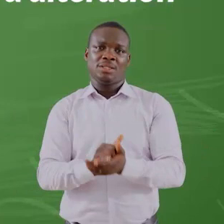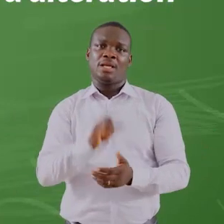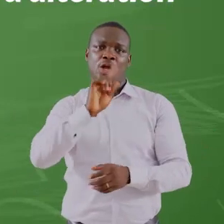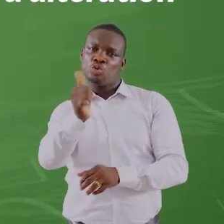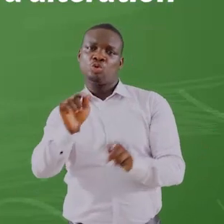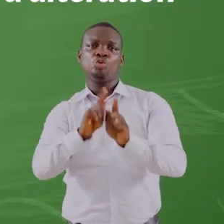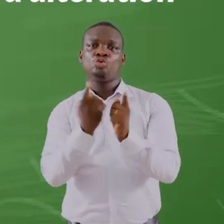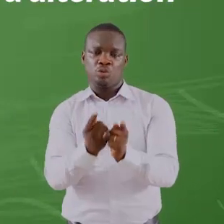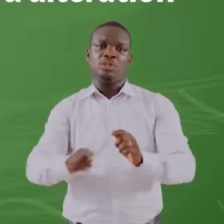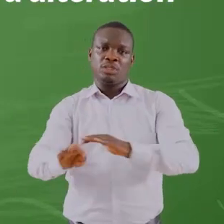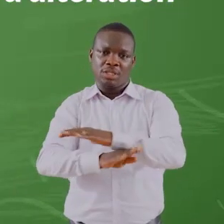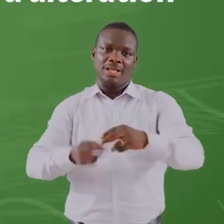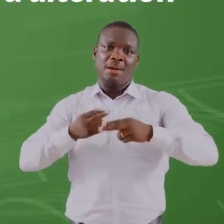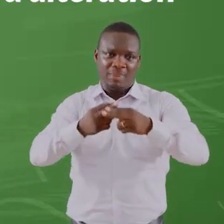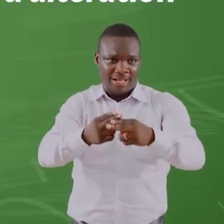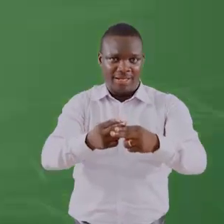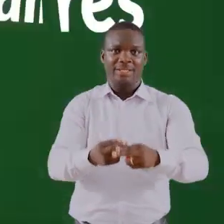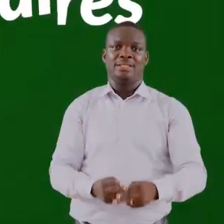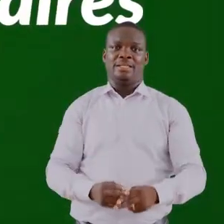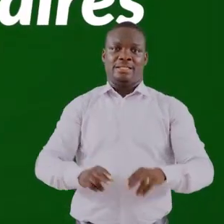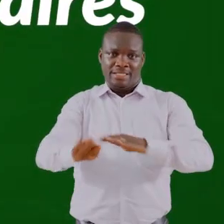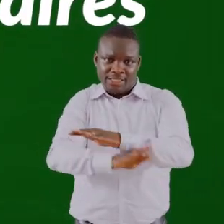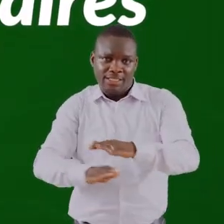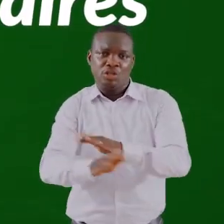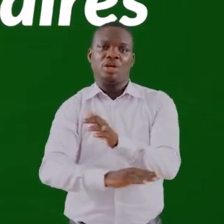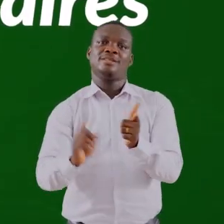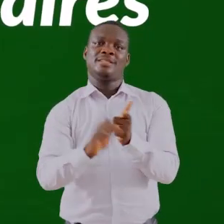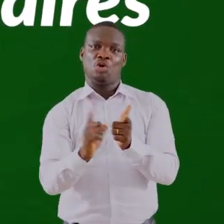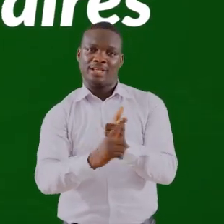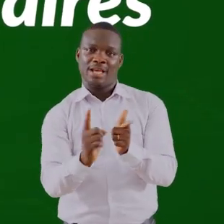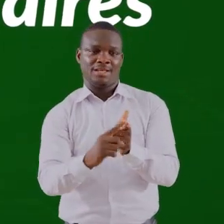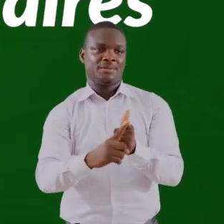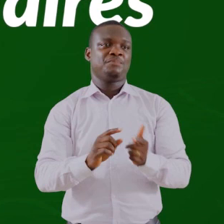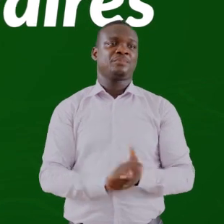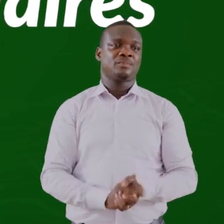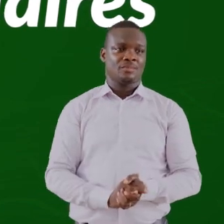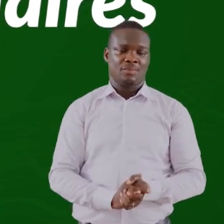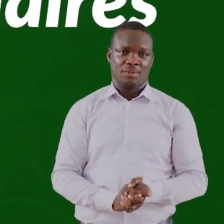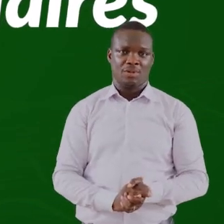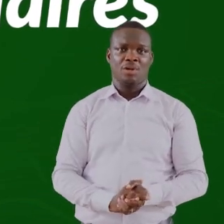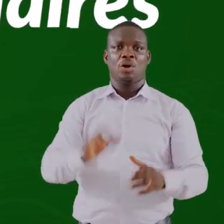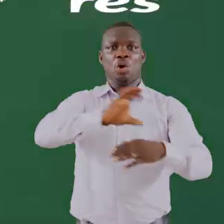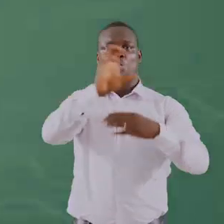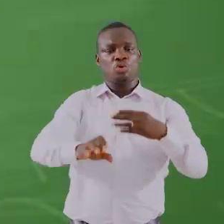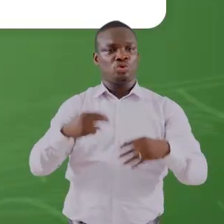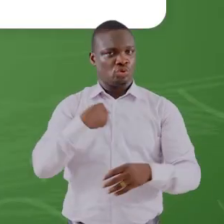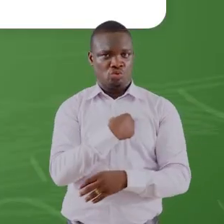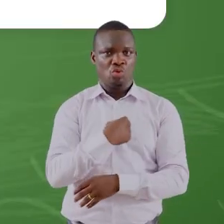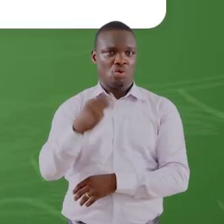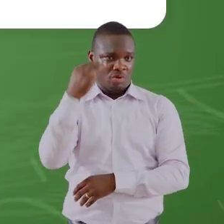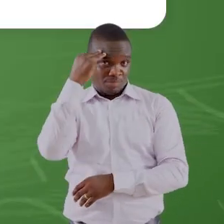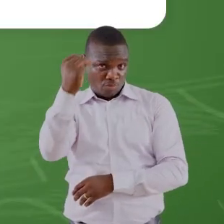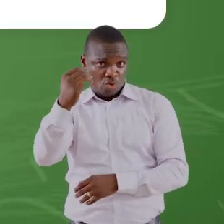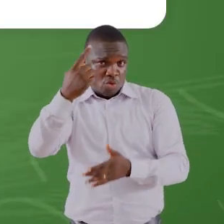gîtes appelés les gîtes secondaires. En conclusion, nous pouvons retenir que